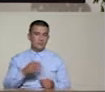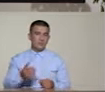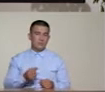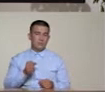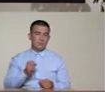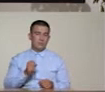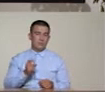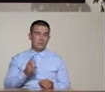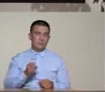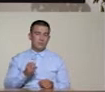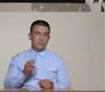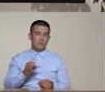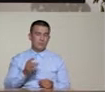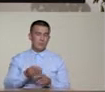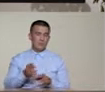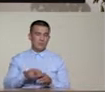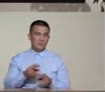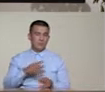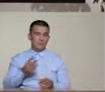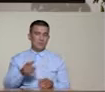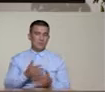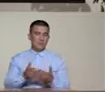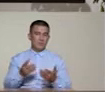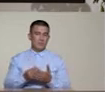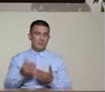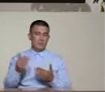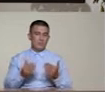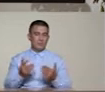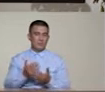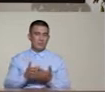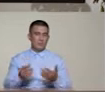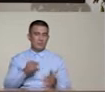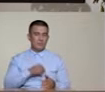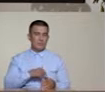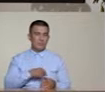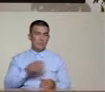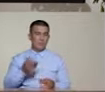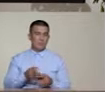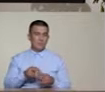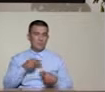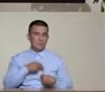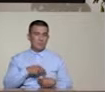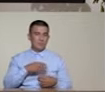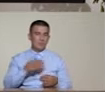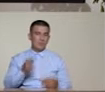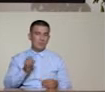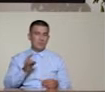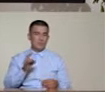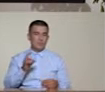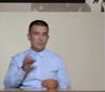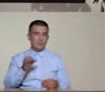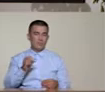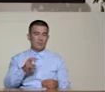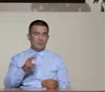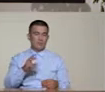Aflotun ham deb ataladi O'rta Osiyo tarixida Aflotun tomonidan dastlab ishlatilgan. Ya'ni arxeologiya